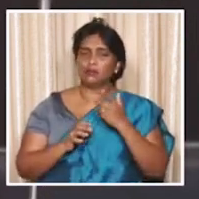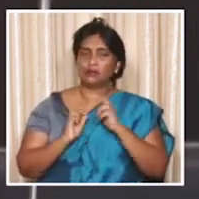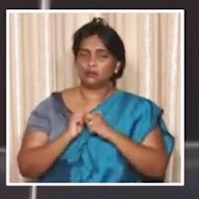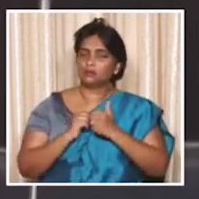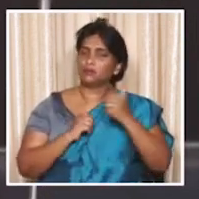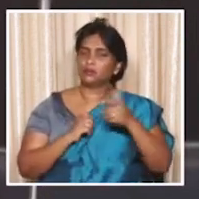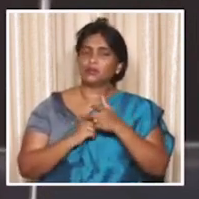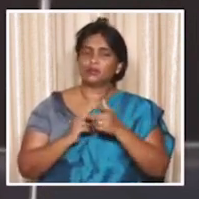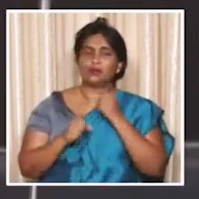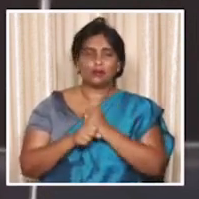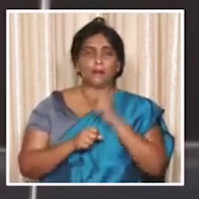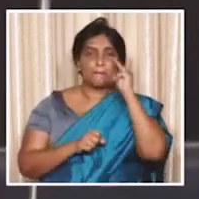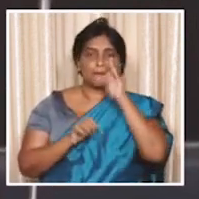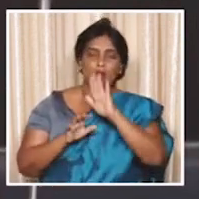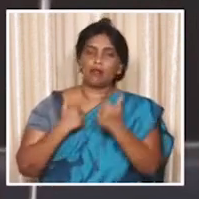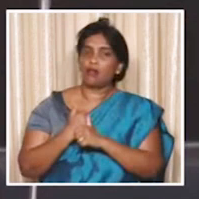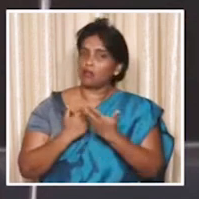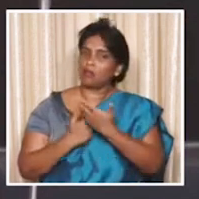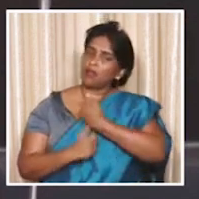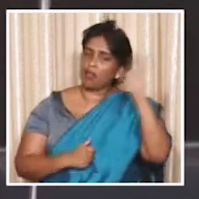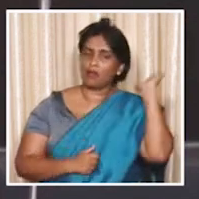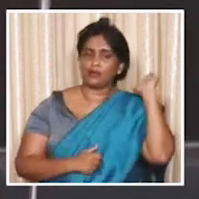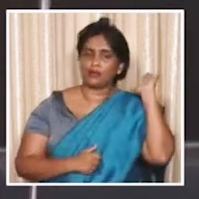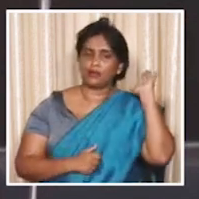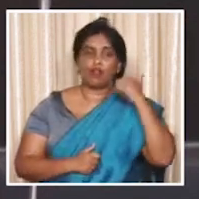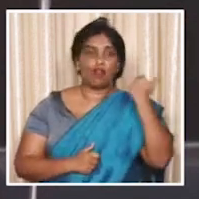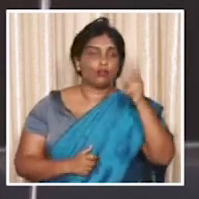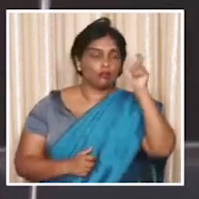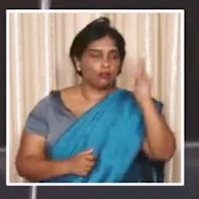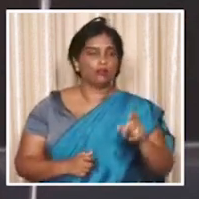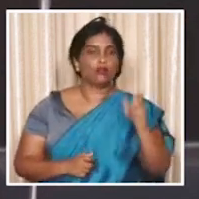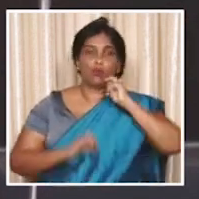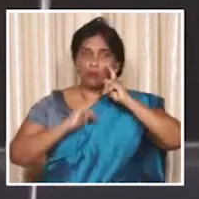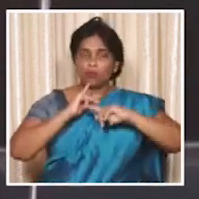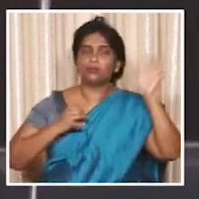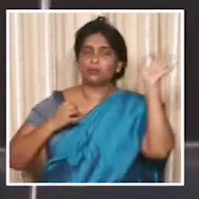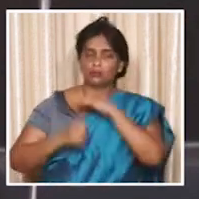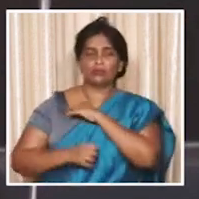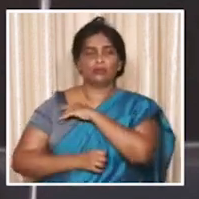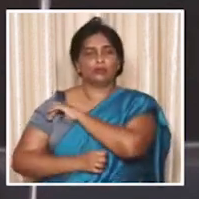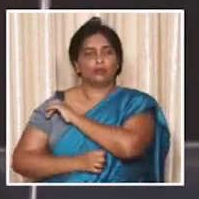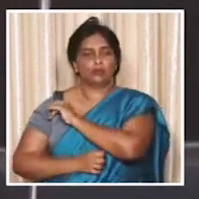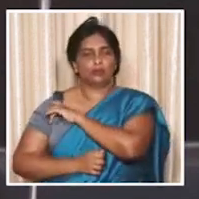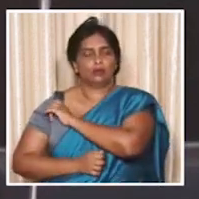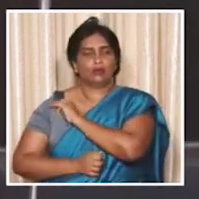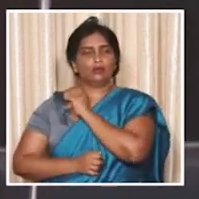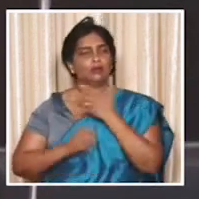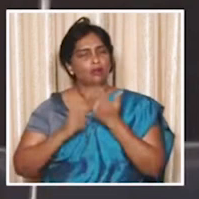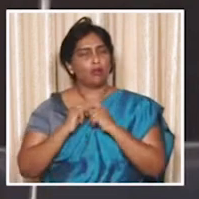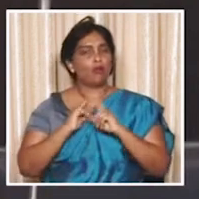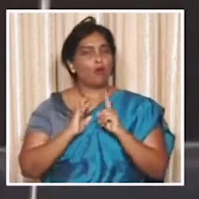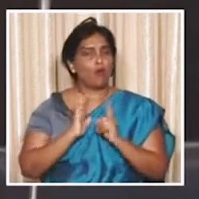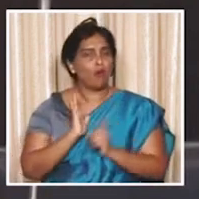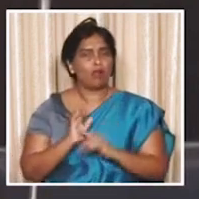කාලයක් දෙන්න ඒ ඩිපෝ මැනේජර්ට ඒක හදන්න බැරි නම් අයින් කරලා දාලා සුදුසු මිනිහෙක් ග්‍රැජුවේට්ලා කී දෙනෙක් ඉන්නවා ඒගොල්ලන්ට පත් වීමක් දෙන්න ඕලවලුත් නැති